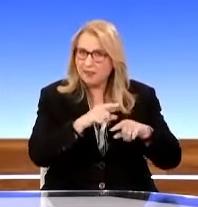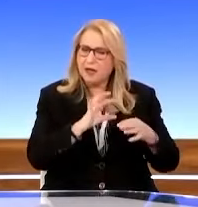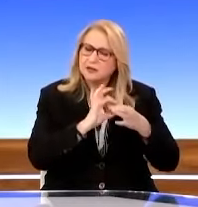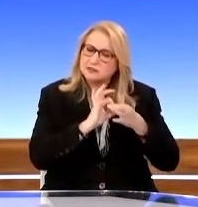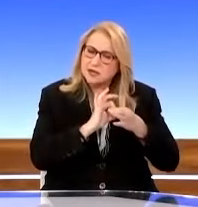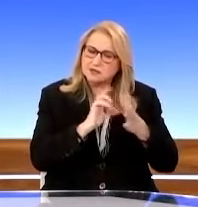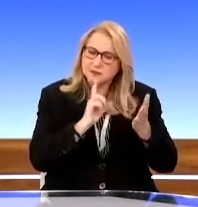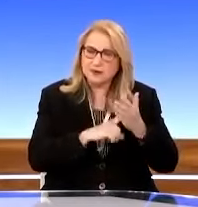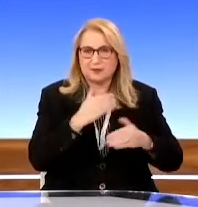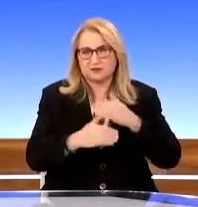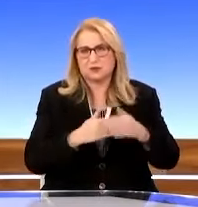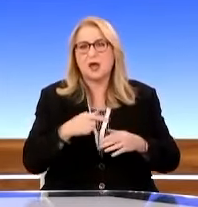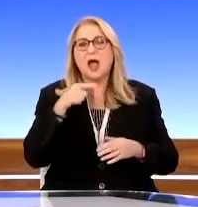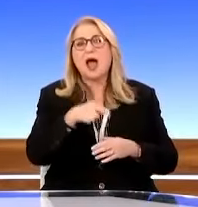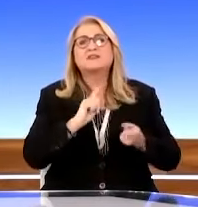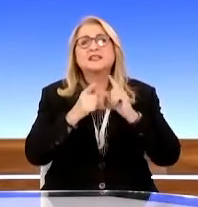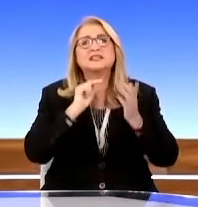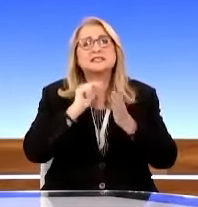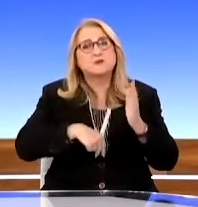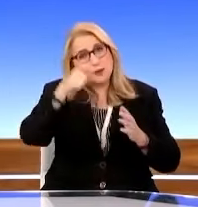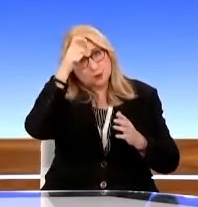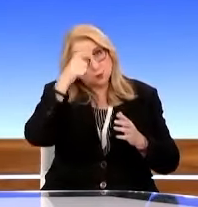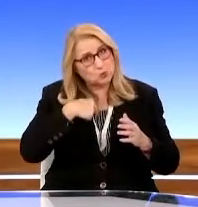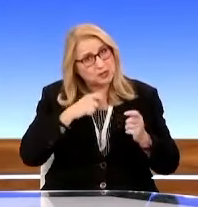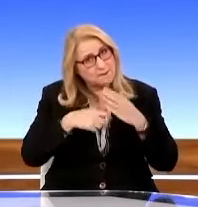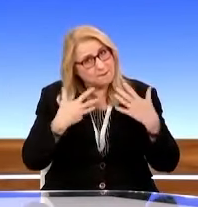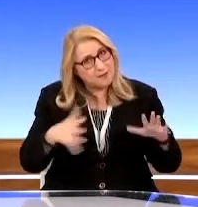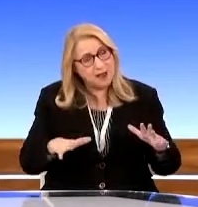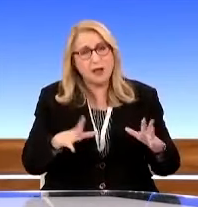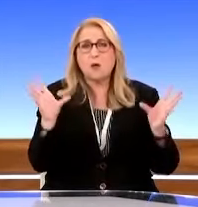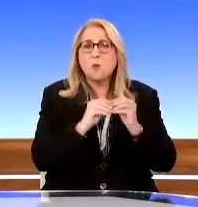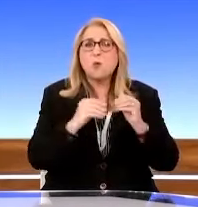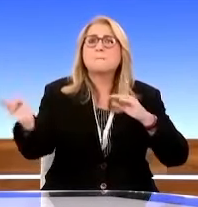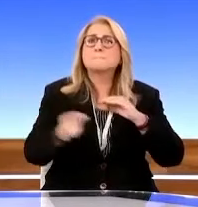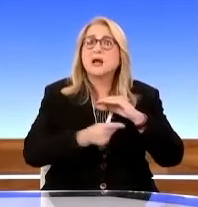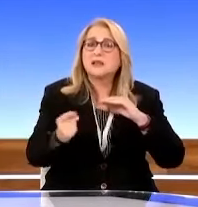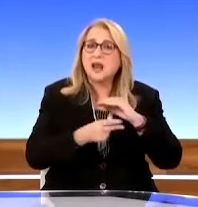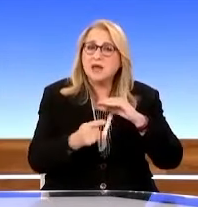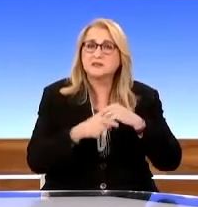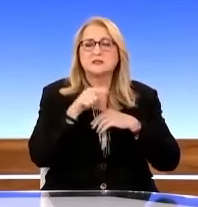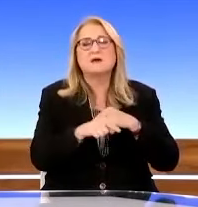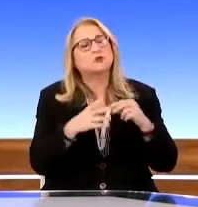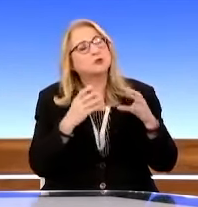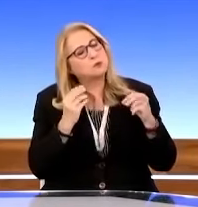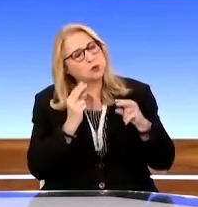Άρα για μας η συμφωνία αυτή είναι πολύ βασική και για μας την Ευρώπη αλλά και για την Τουρκία και θεωρούμε ότι έχει